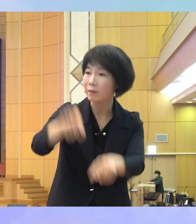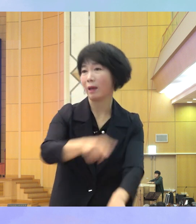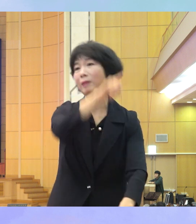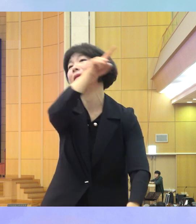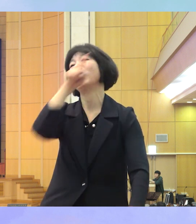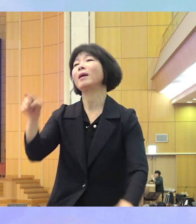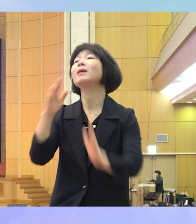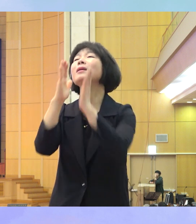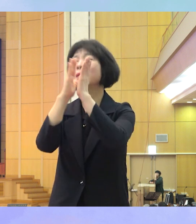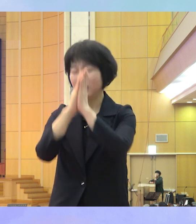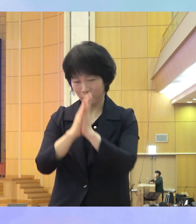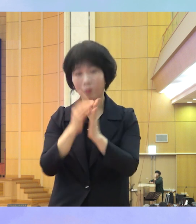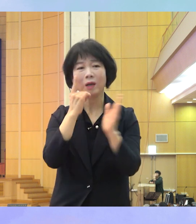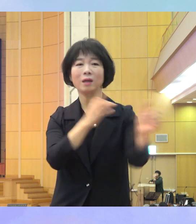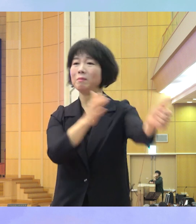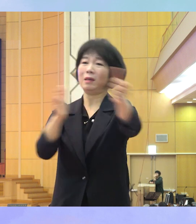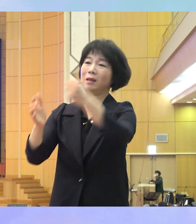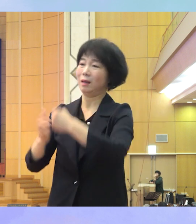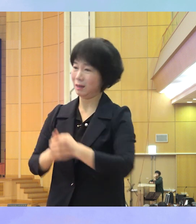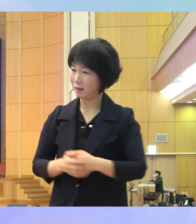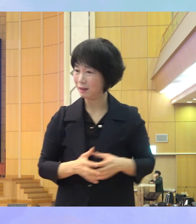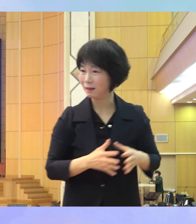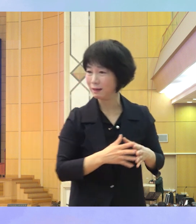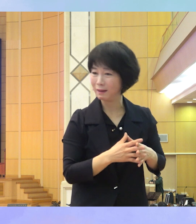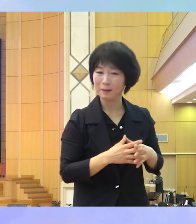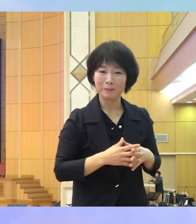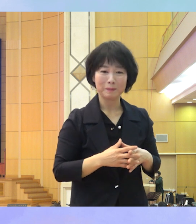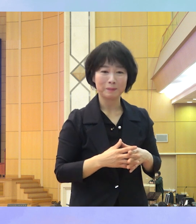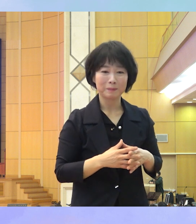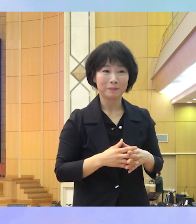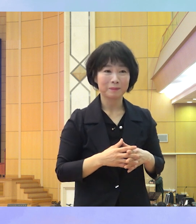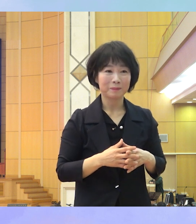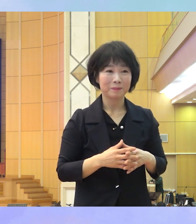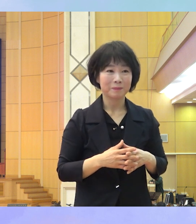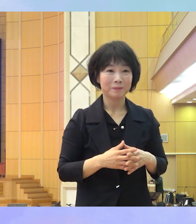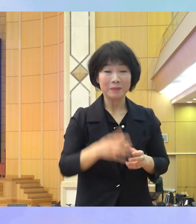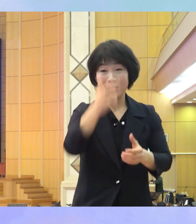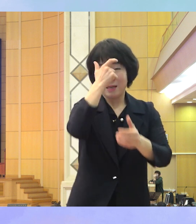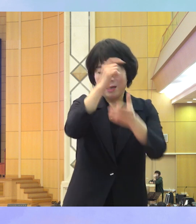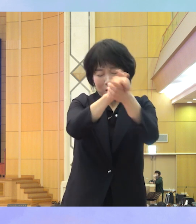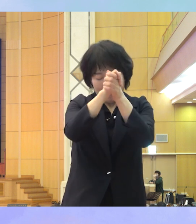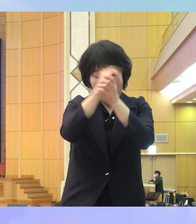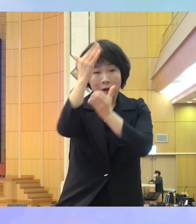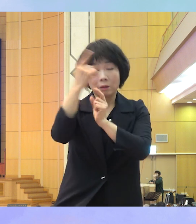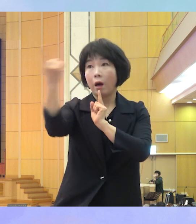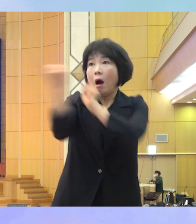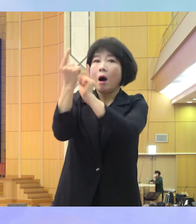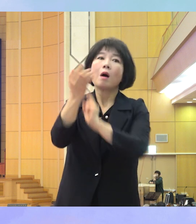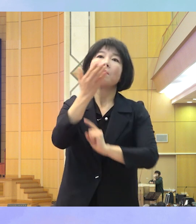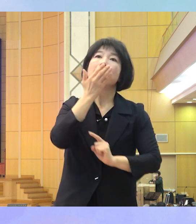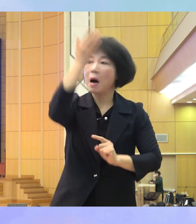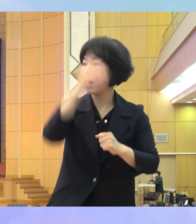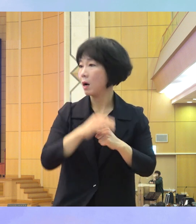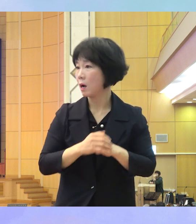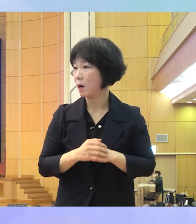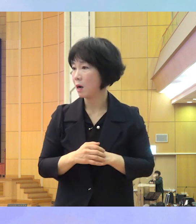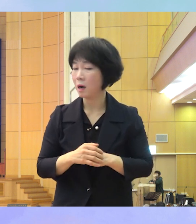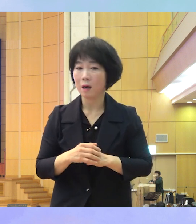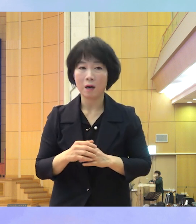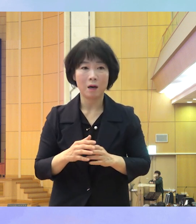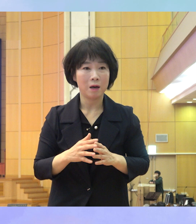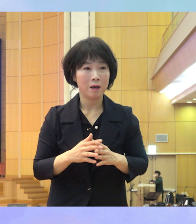이 시간에 금요 예배 때 안 나온 사람들은 뭐요? 그럴 거야. 우린 다 알아. 그냥 우리만 알아.